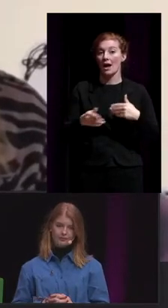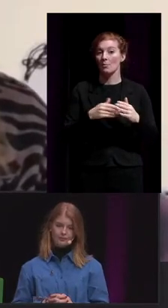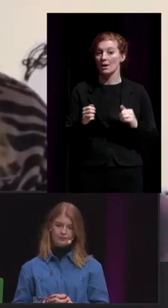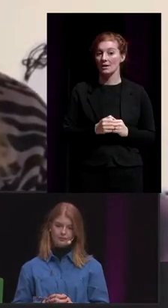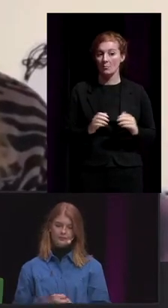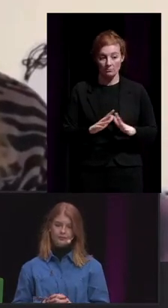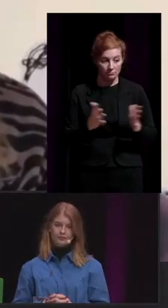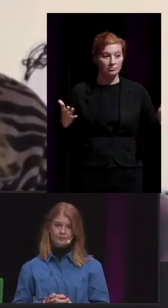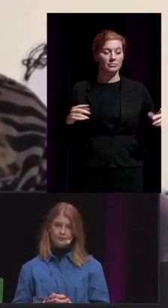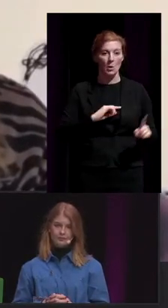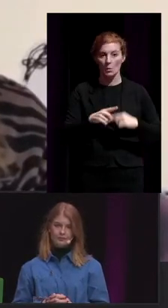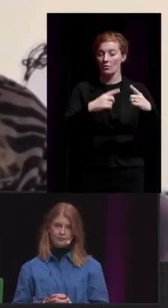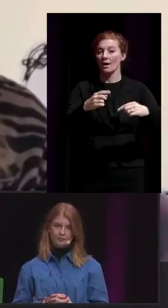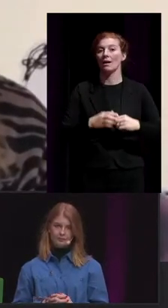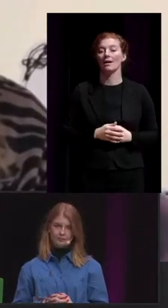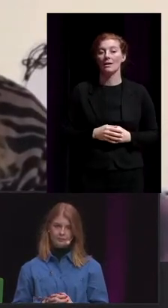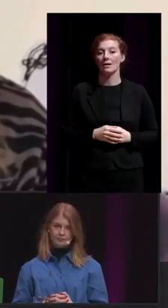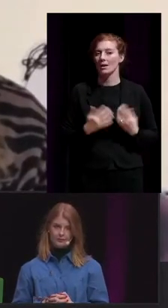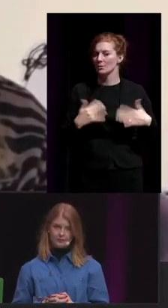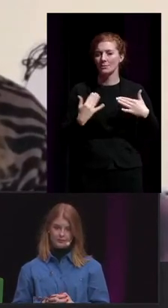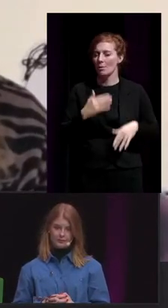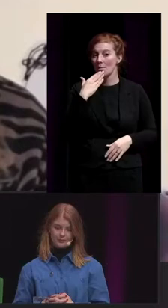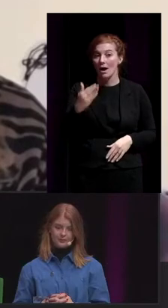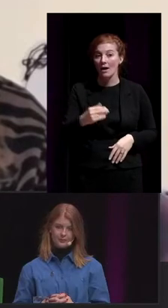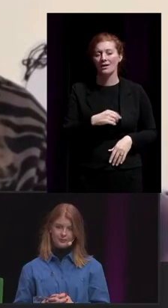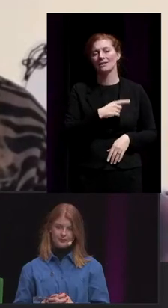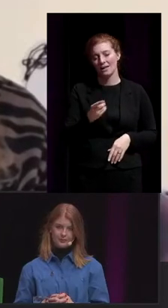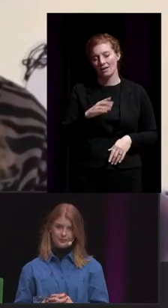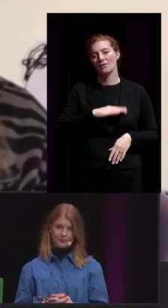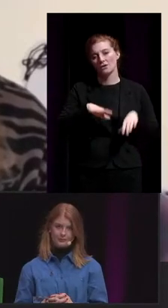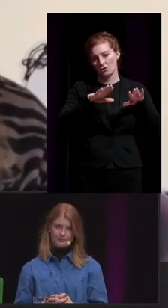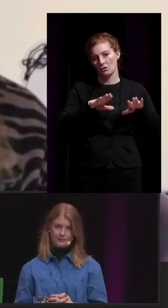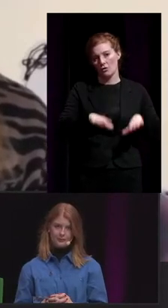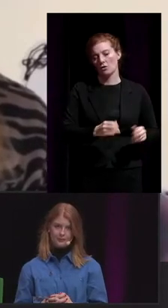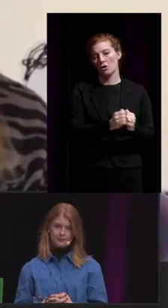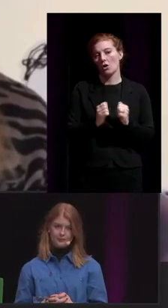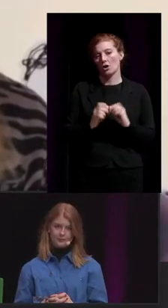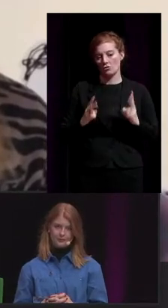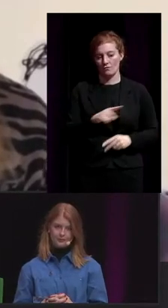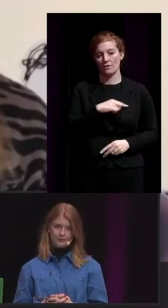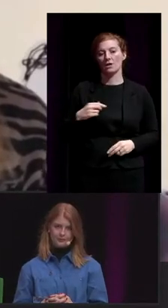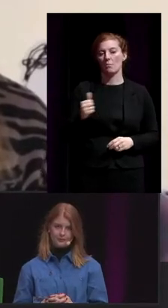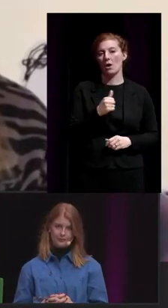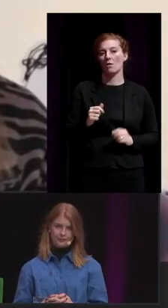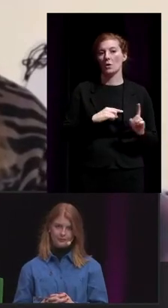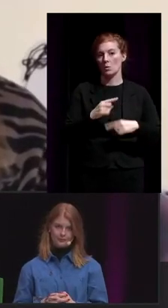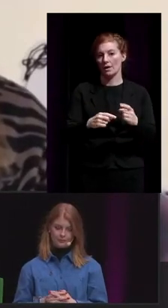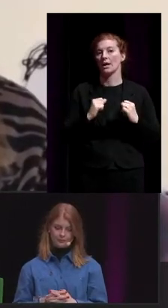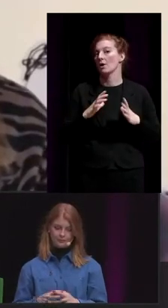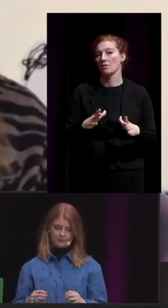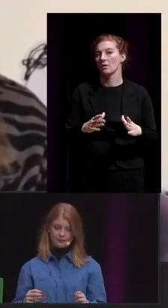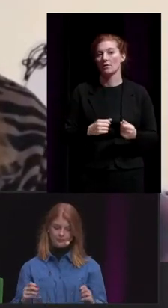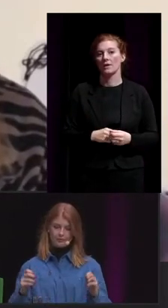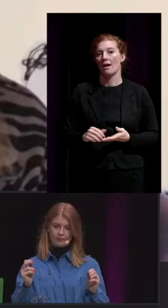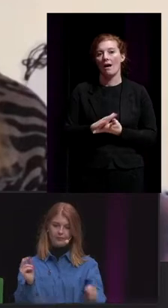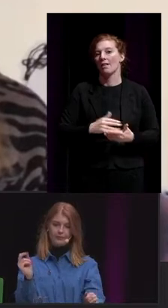enkelt. Det tycker jag man har gjort otroligt bra. Sen har vi saker som vi behöver förbättra, såklart. Hela tiden, annars så skulle vi kommer aldrig vara i